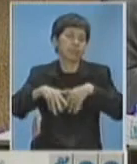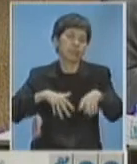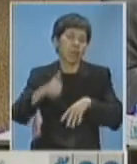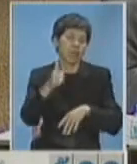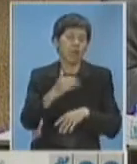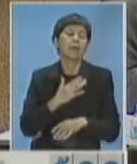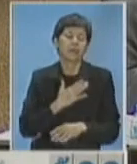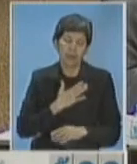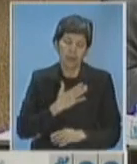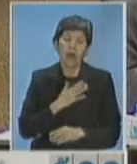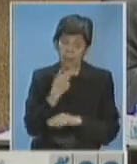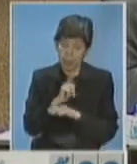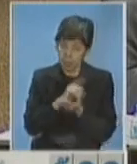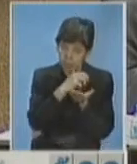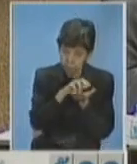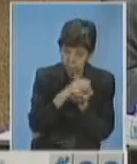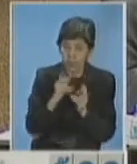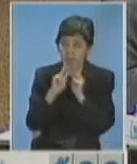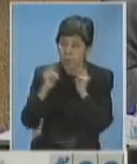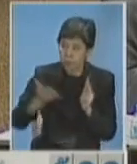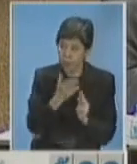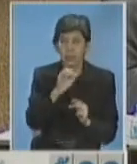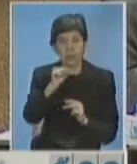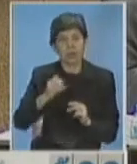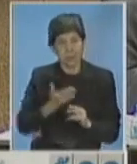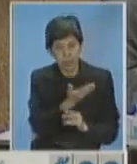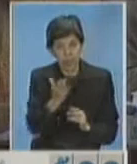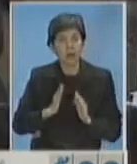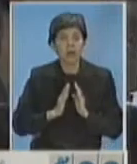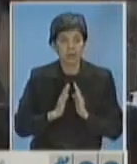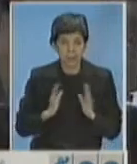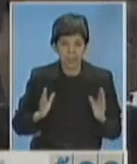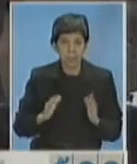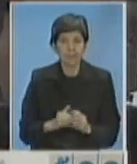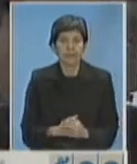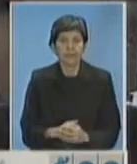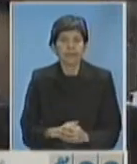ดิฉันก็ขอกลับเรียนท่านประธานและท่านกรรมาธิการและท่านสมาชิกด้วยความเคารพค่ะขอขอบพระคุณค่ะ